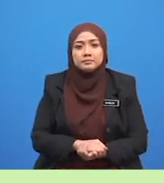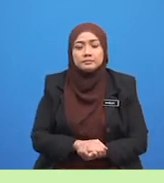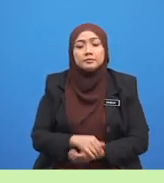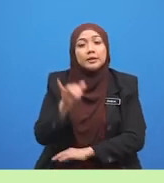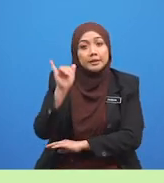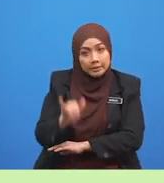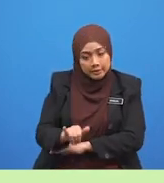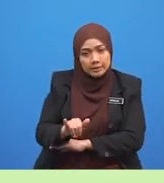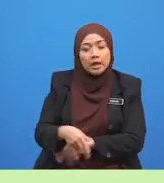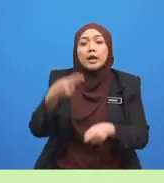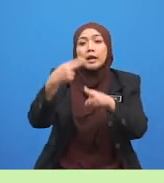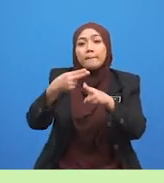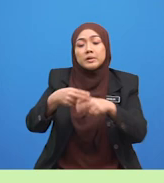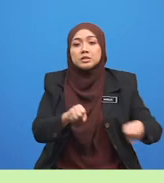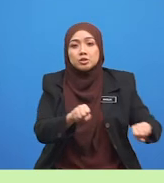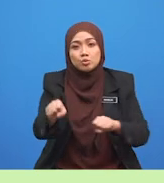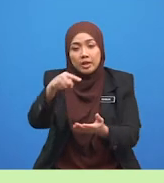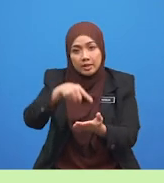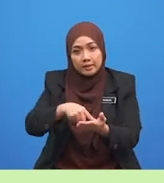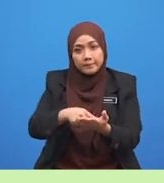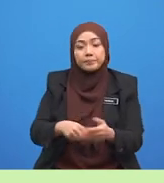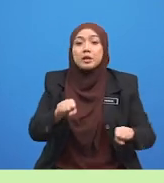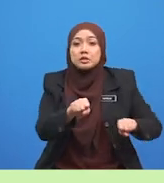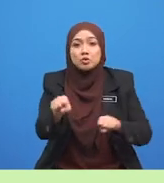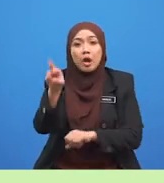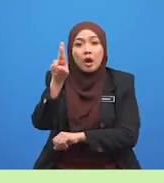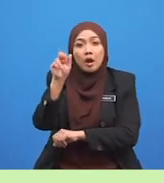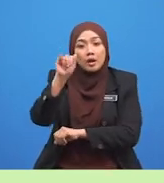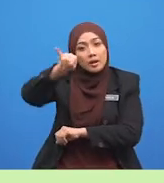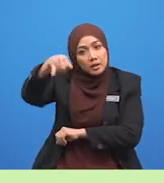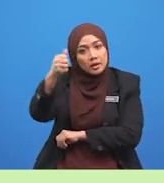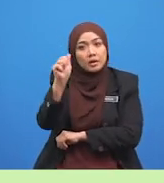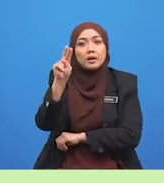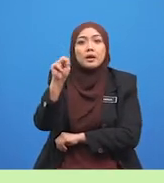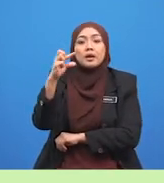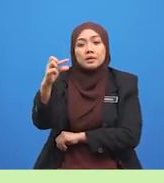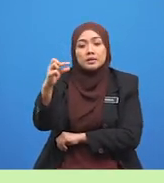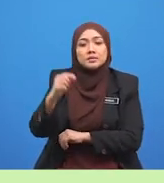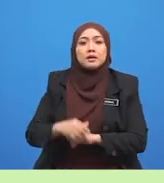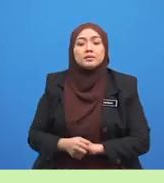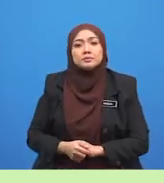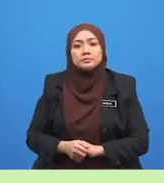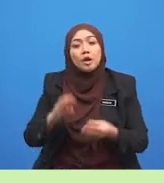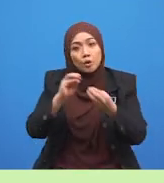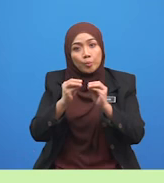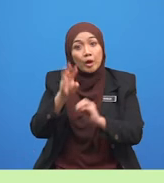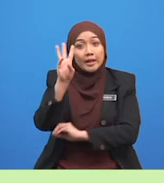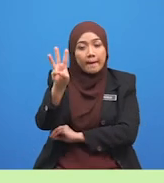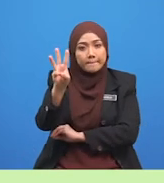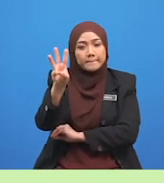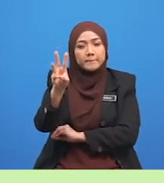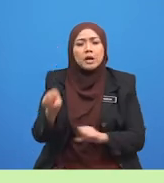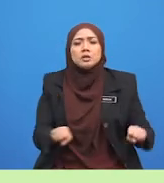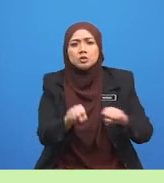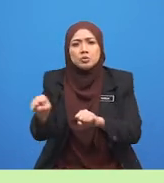Ya, nama sungai ini ialah Sungai Rajang. Kita teruskan dengan sungai yang keenam. Sungai